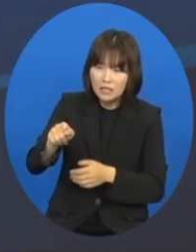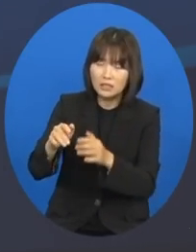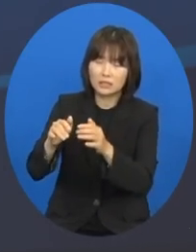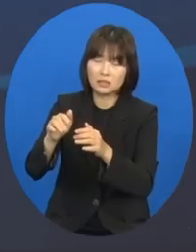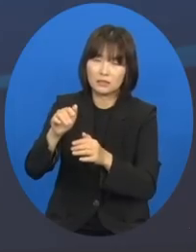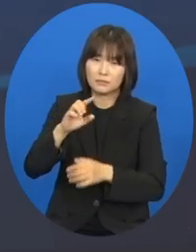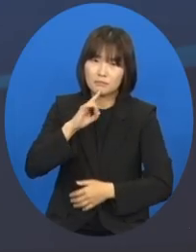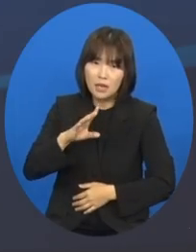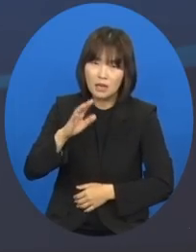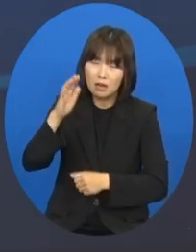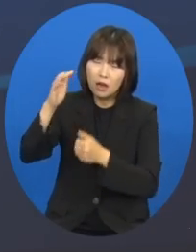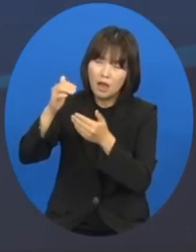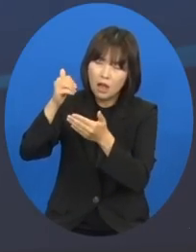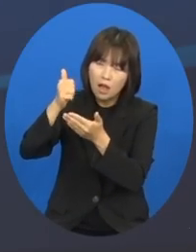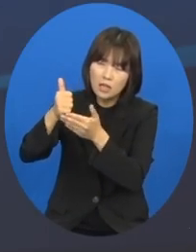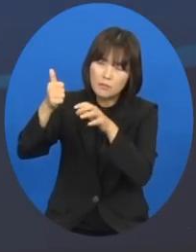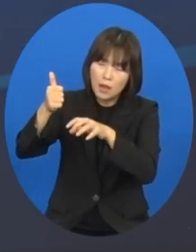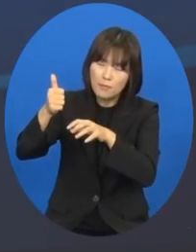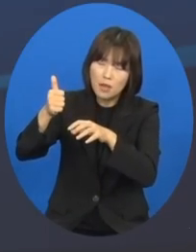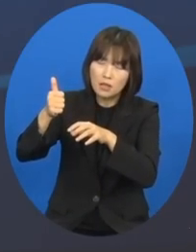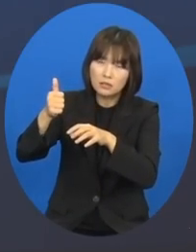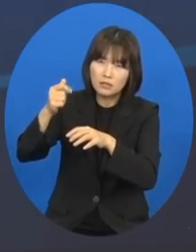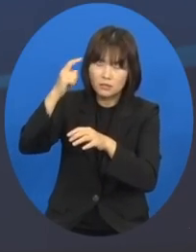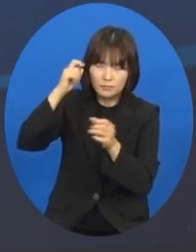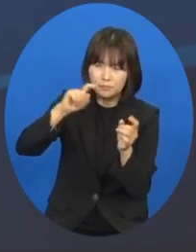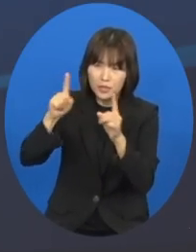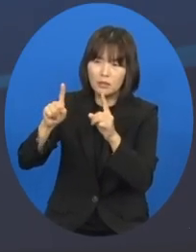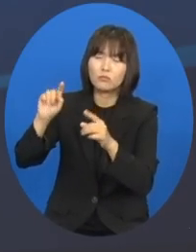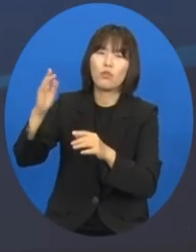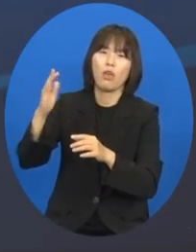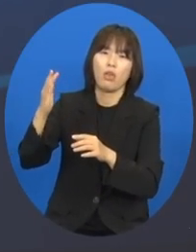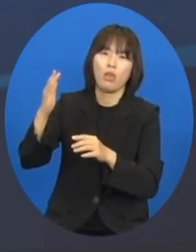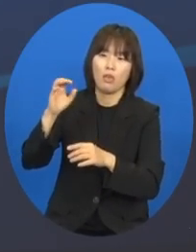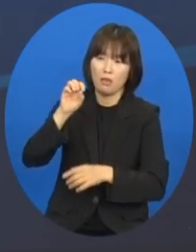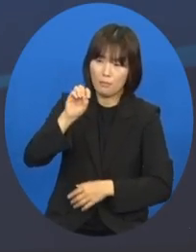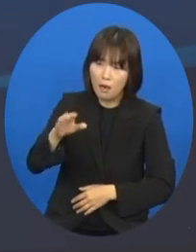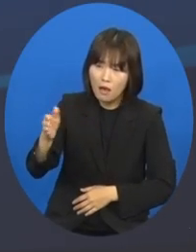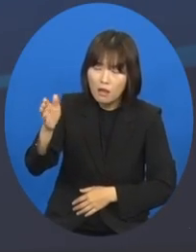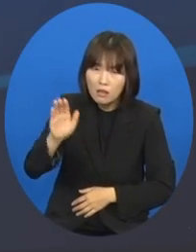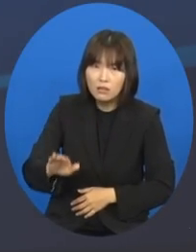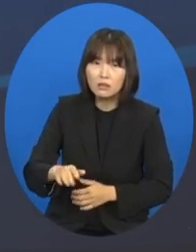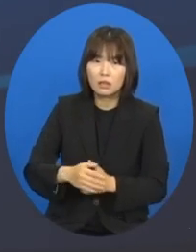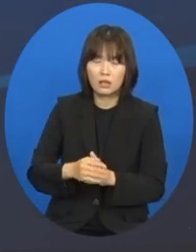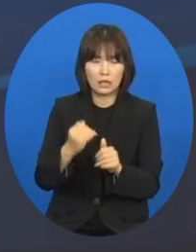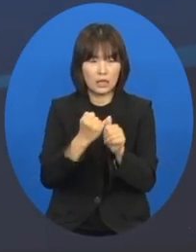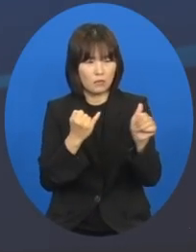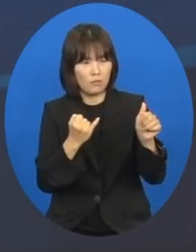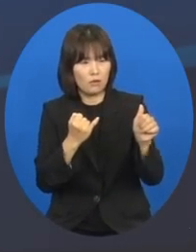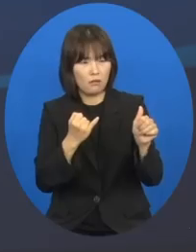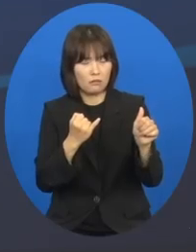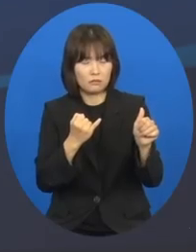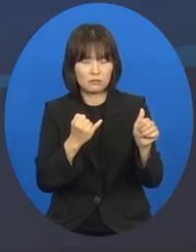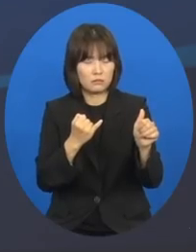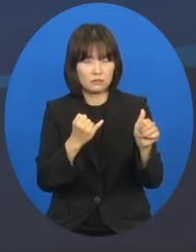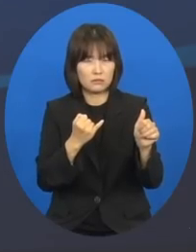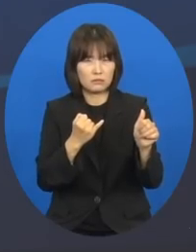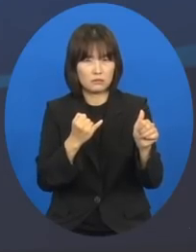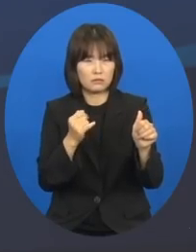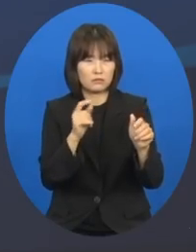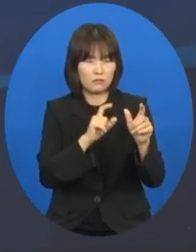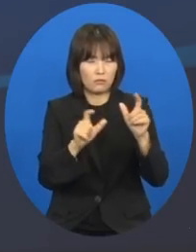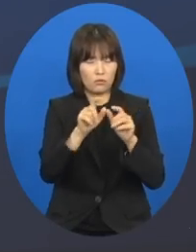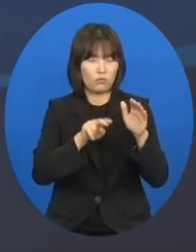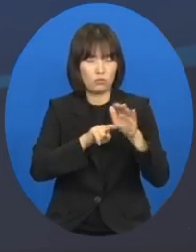앞에 제정신을 차리고 변하면 된다 그렇게 얘기하는데 그 남편은 그럴수록 더 멀어져요 더 도망가요